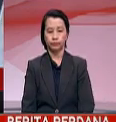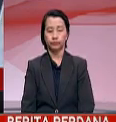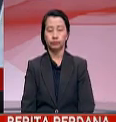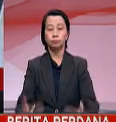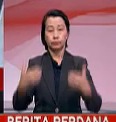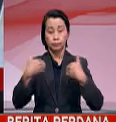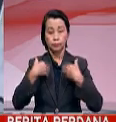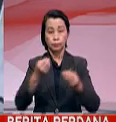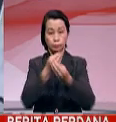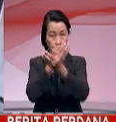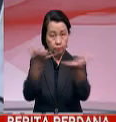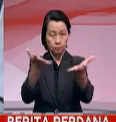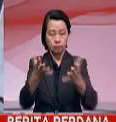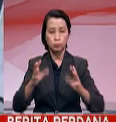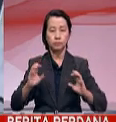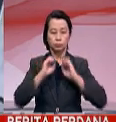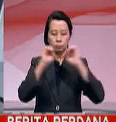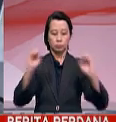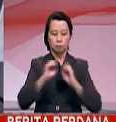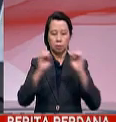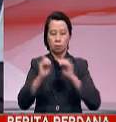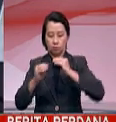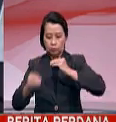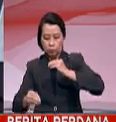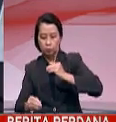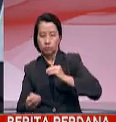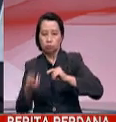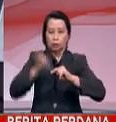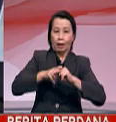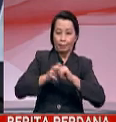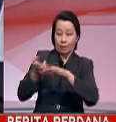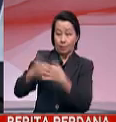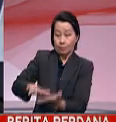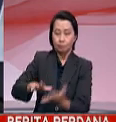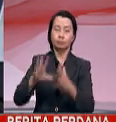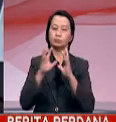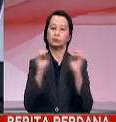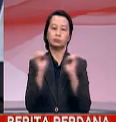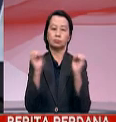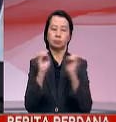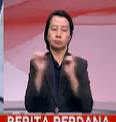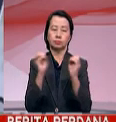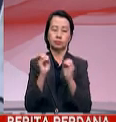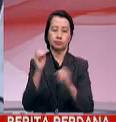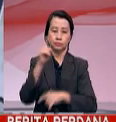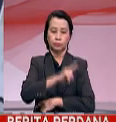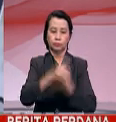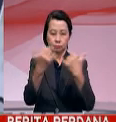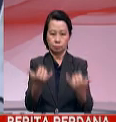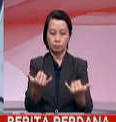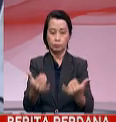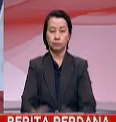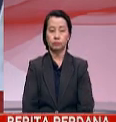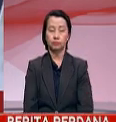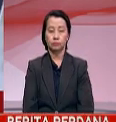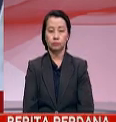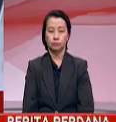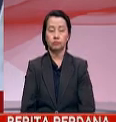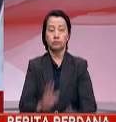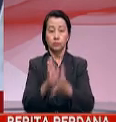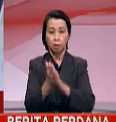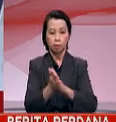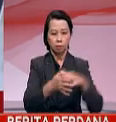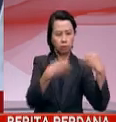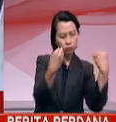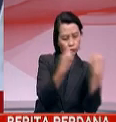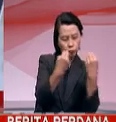Adalah dimaklumkan bahawa tiada pertambahan kes kematian berkaitan COVID-19 dilaporkan pada hari ini. Justru